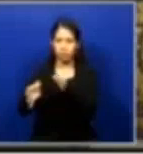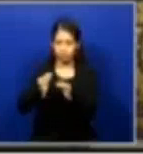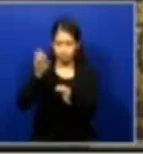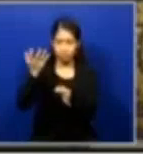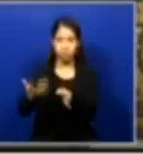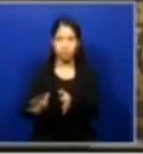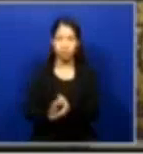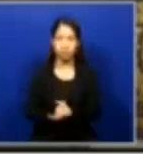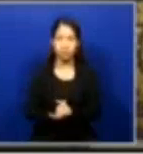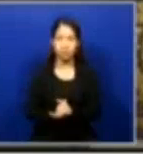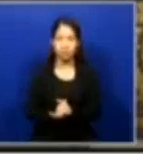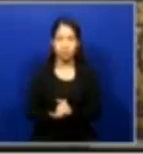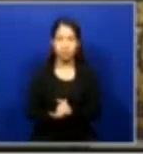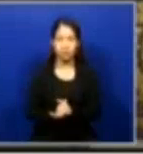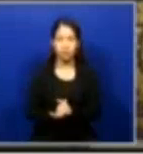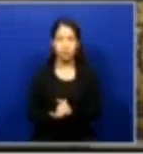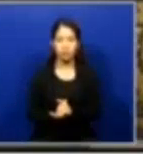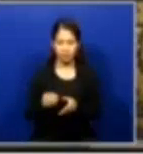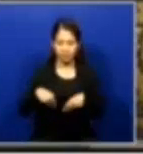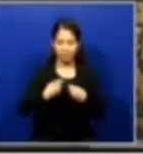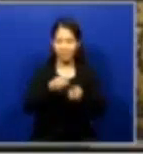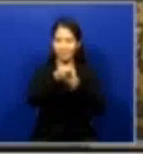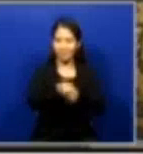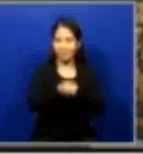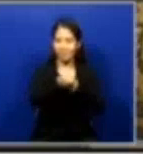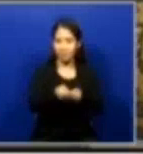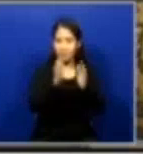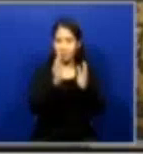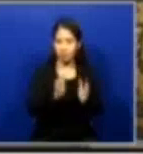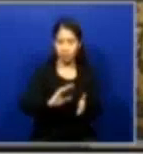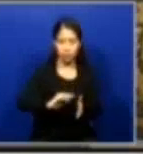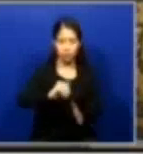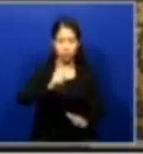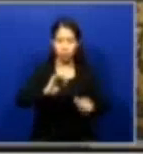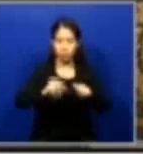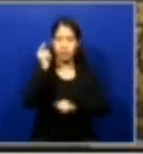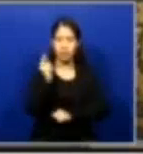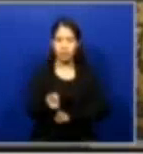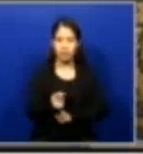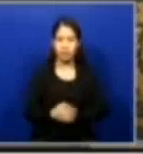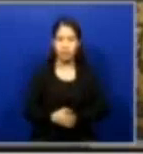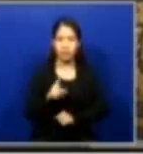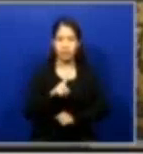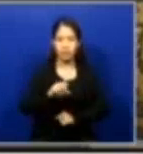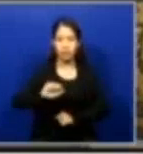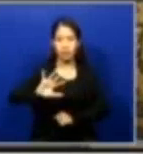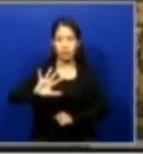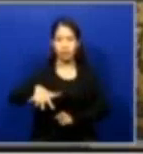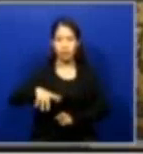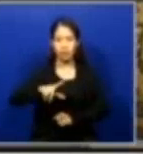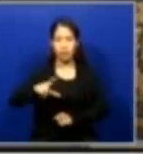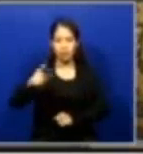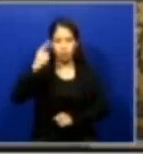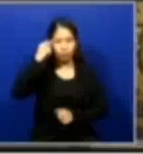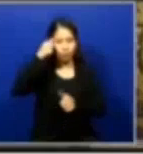นะให้ใช้สำหรับเกษตรกรฟื้นฟูเกษตรกรจริงๆ 150,000 ล้านผมจ